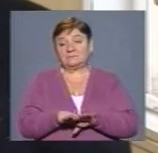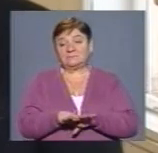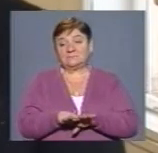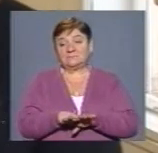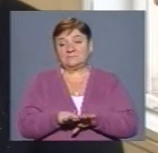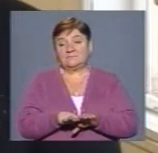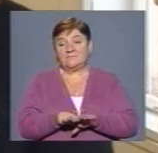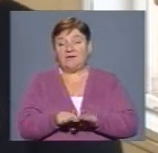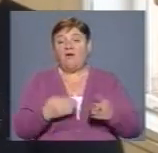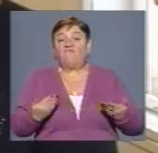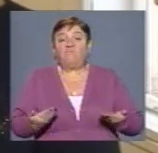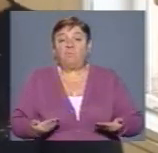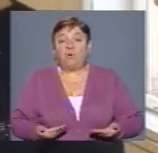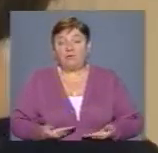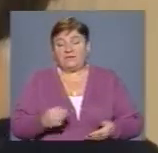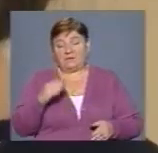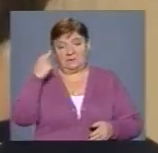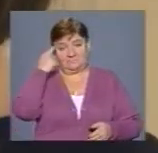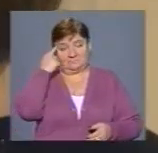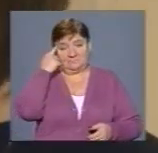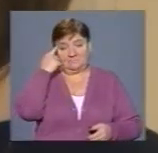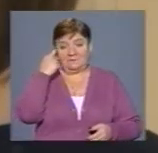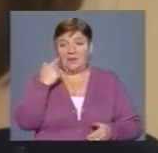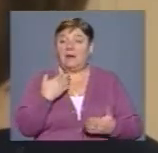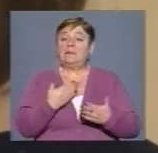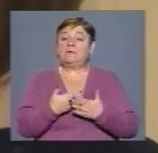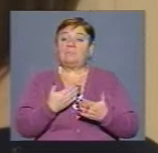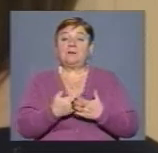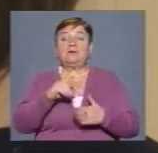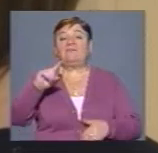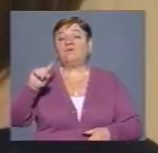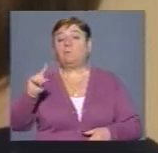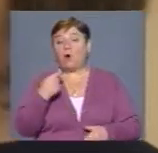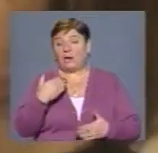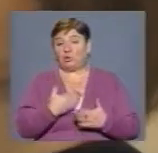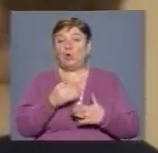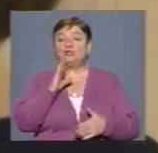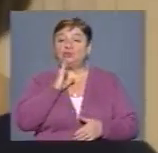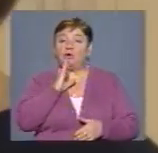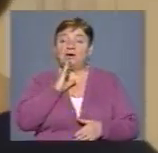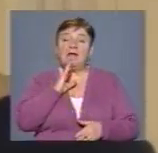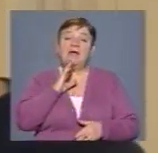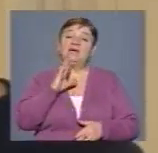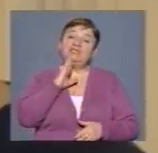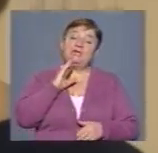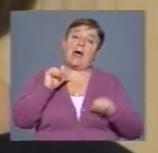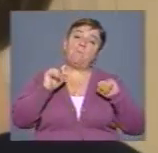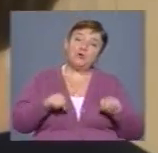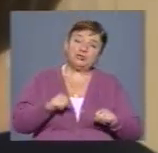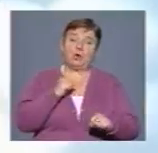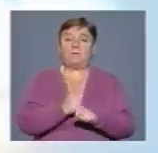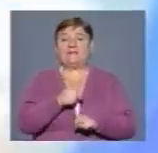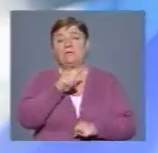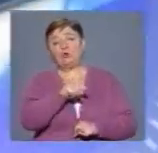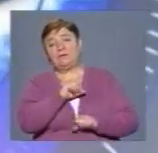у побуті не задумуються. Так? Наприклад, вимоги до жінок певні. Жінка може це робити або це не може робити